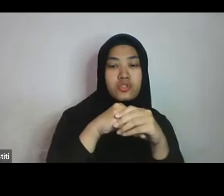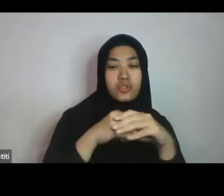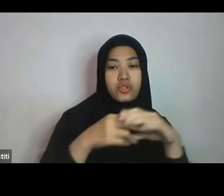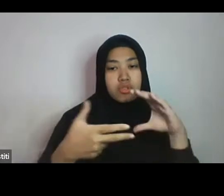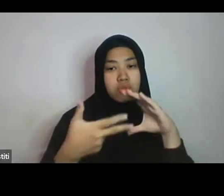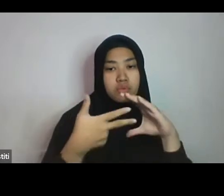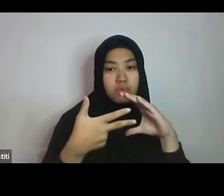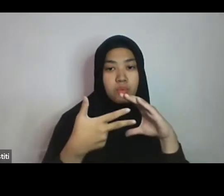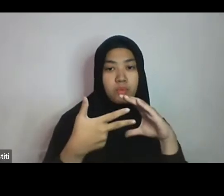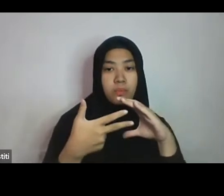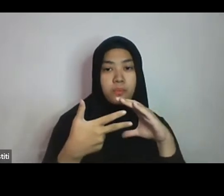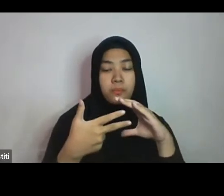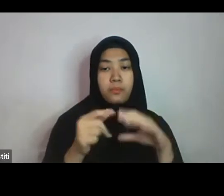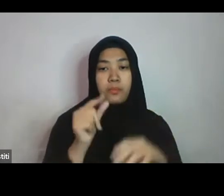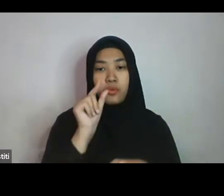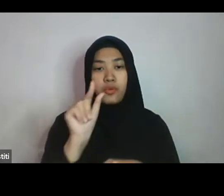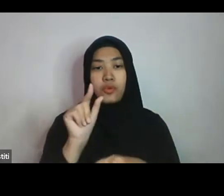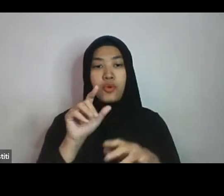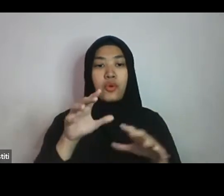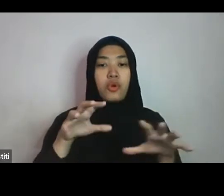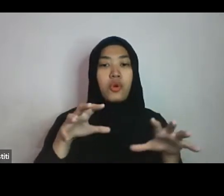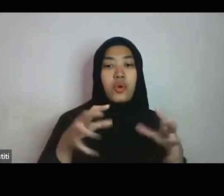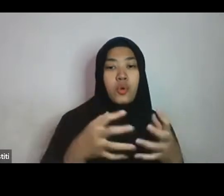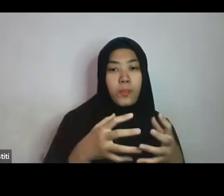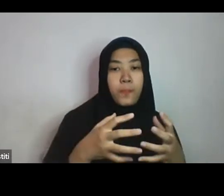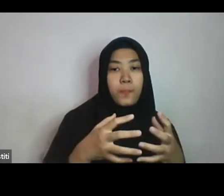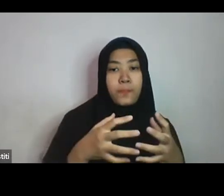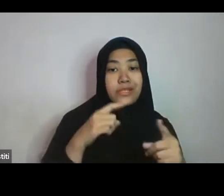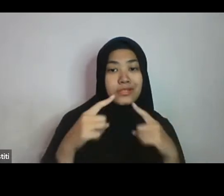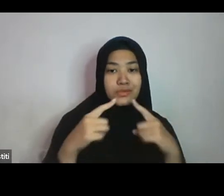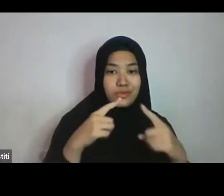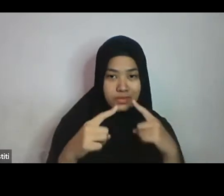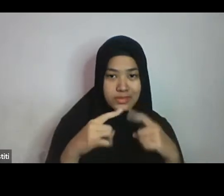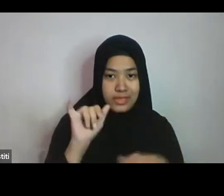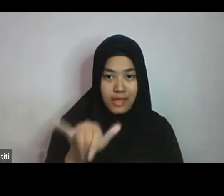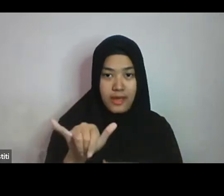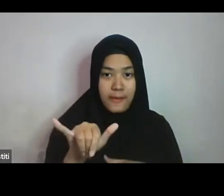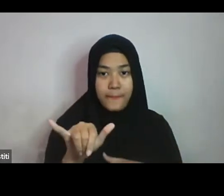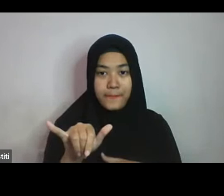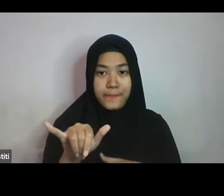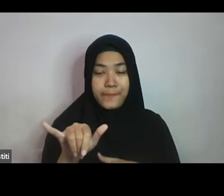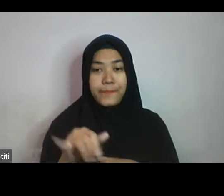ruang yang baru, ruang aktivitas kelompok. Di situ kita akan berdiskusi bersama-sama.